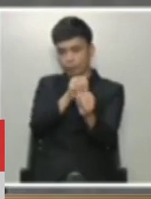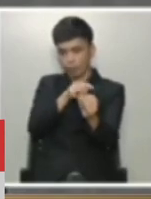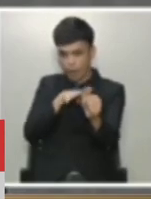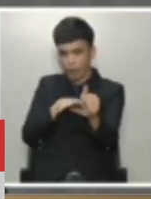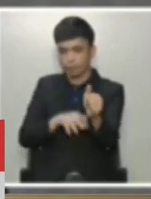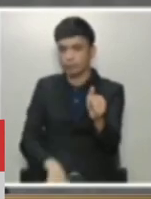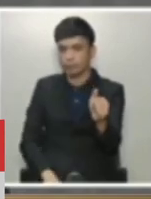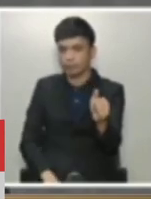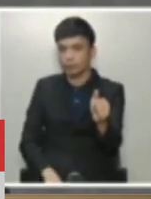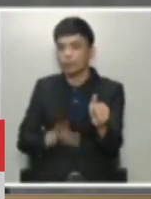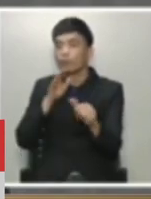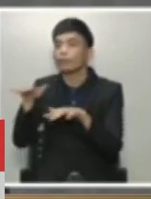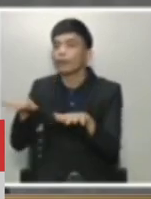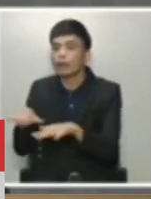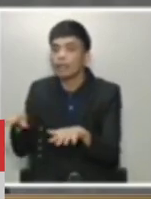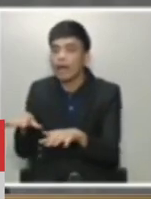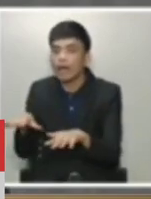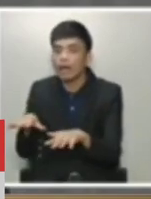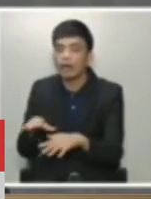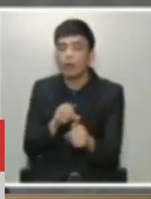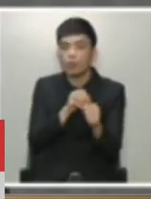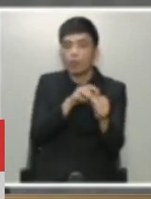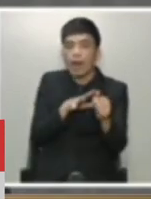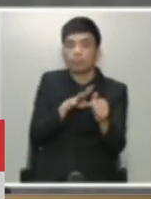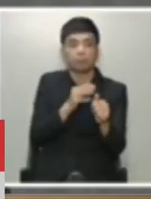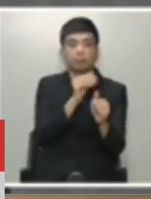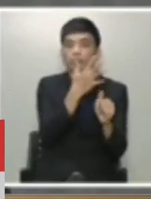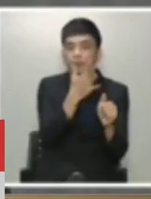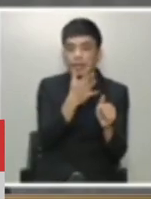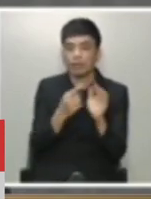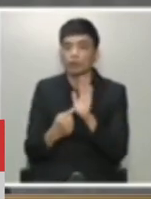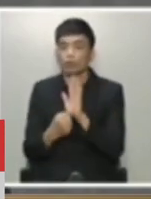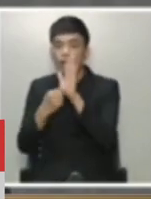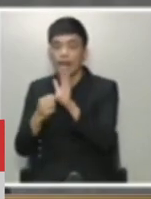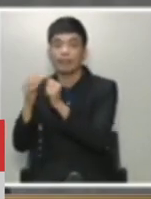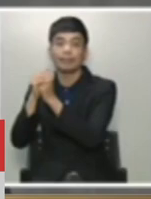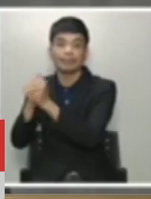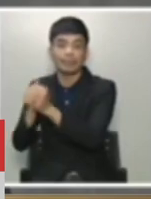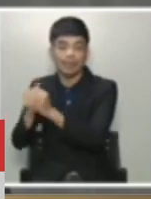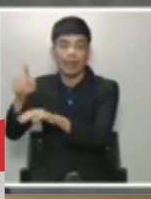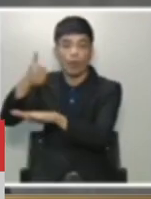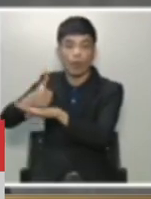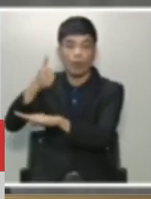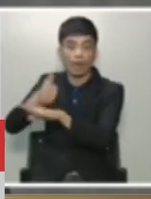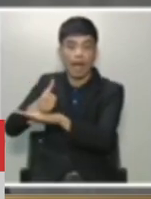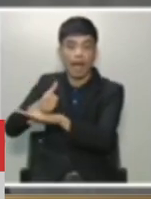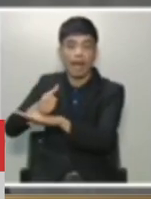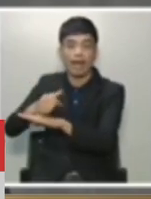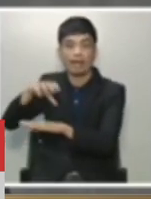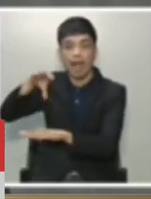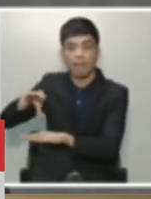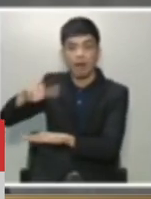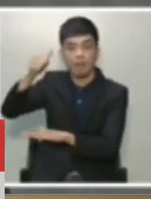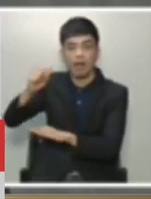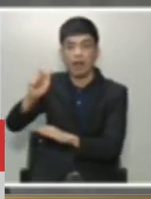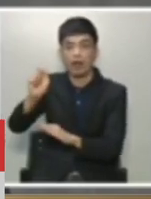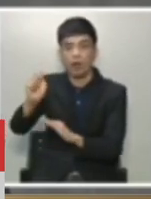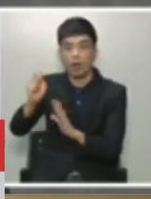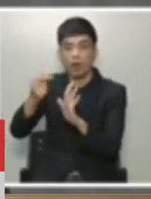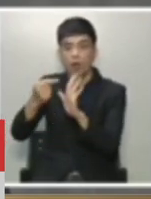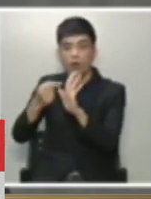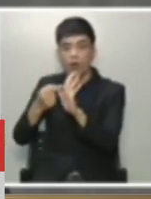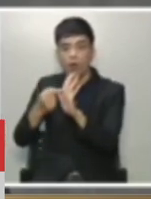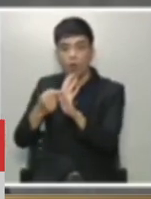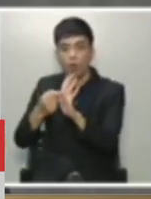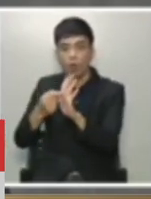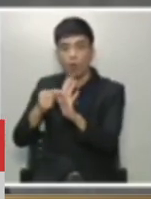ผู้นำไม่เกิดสีจิ้นผิงเห็นไหมครับนายกเมืองอู่ฮั่นเห็นไหมครับนั่นคือภาวะผู้นำการบริหารในภาวะวิก